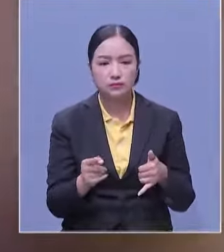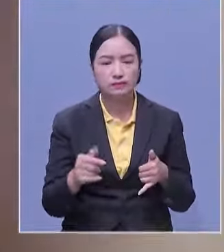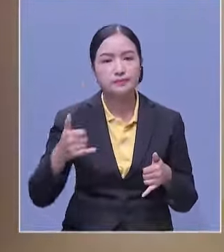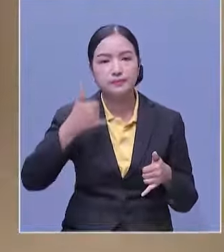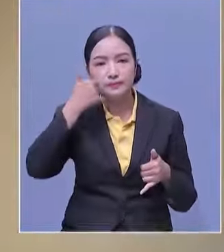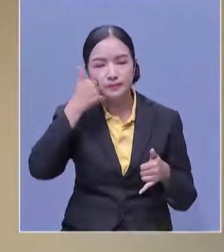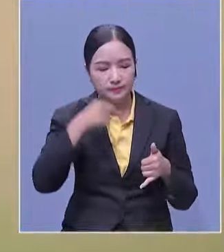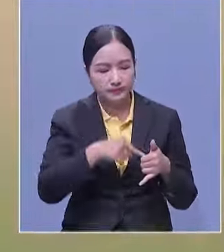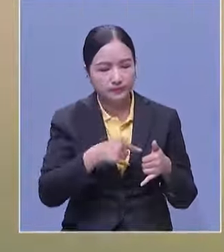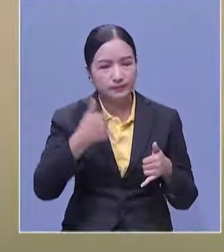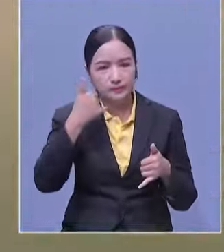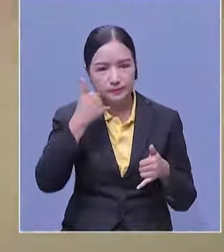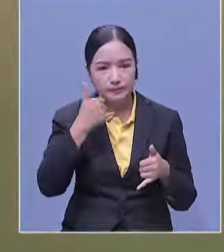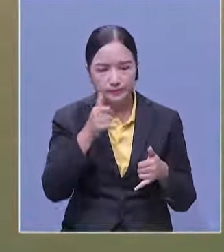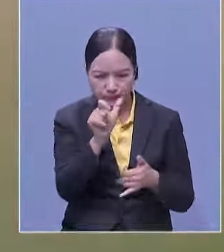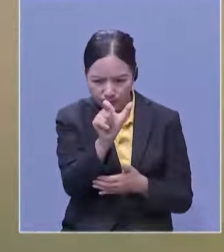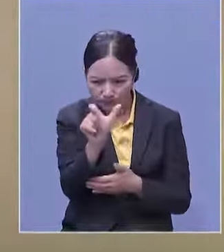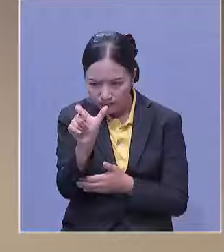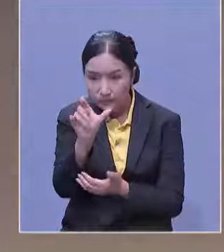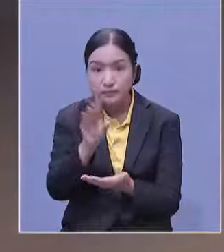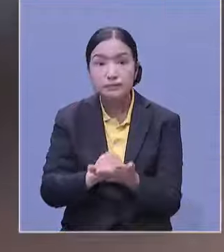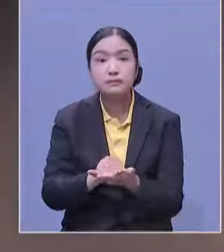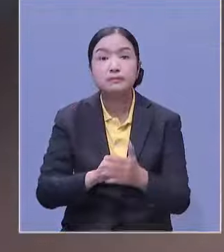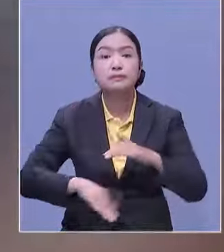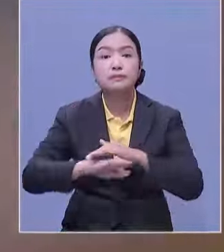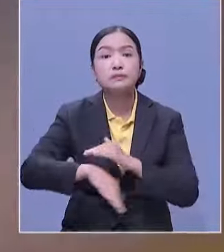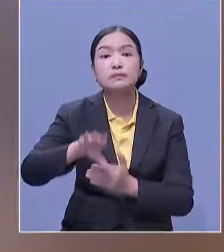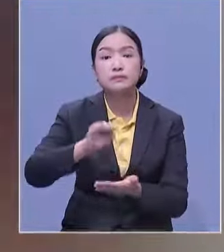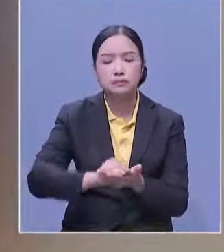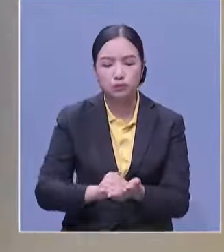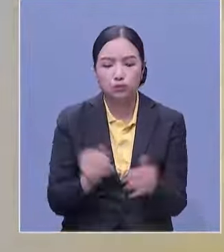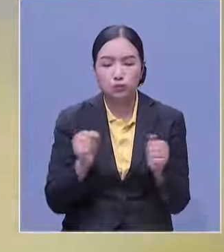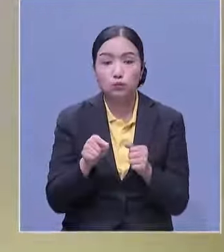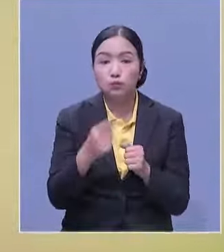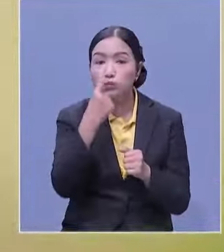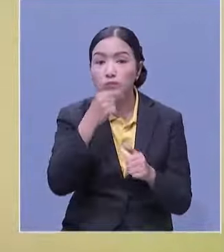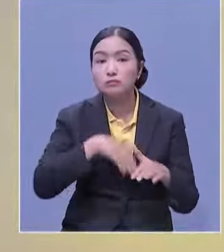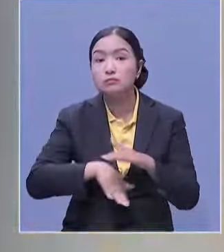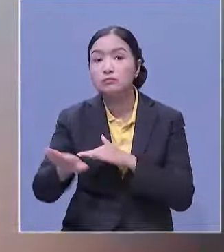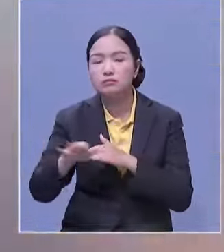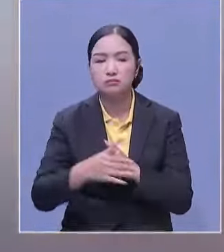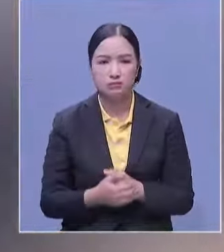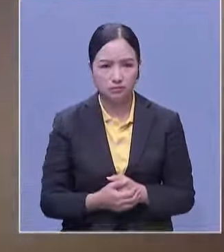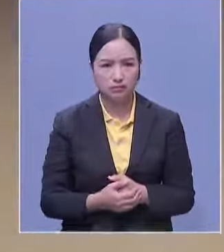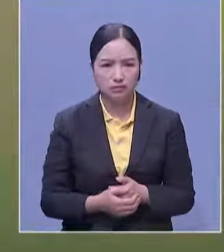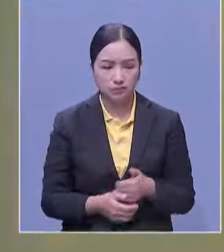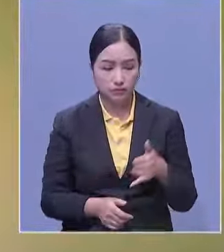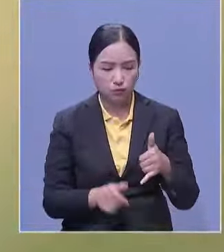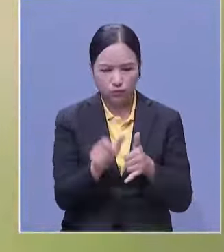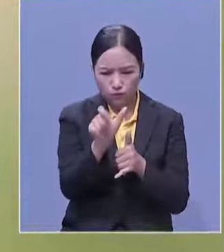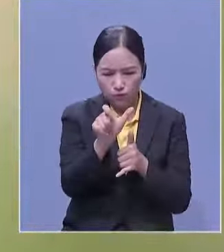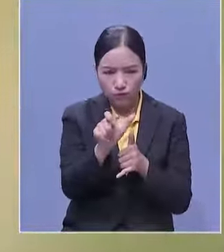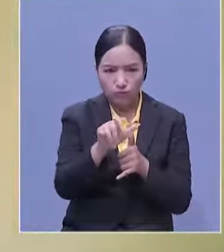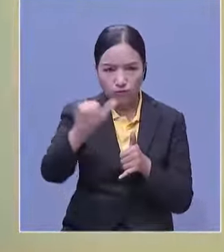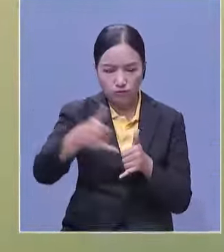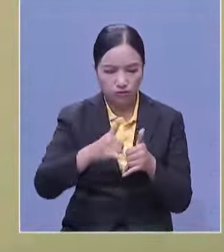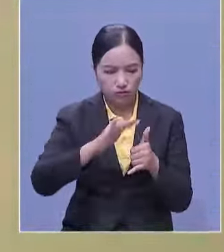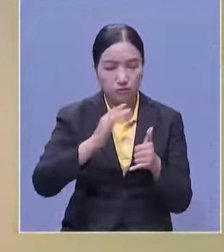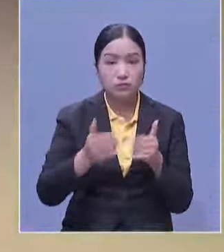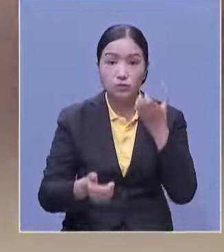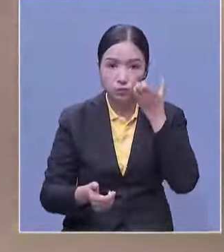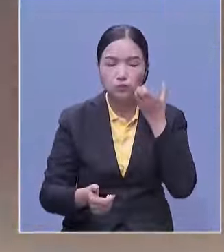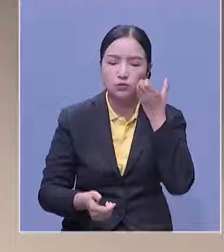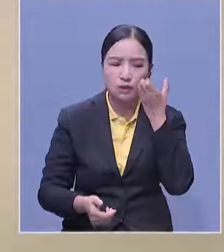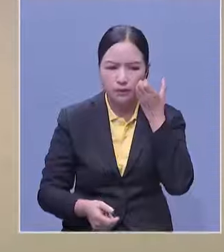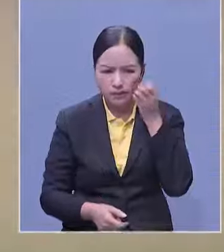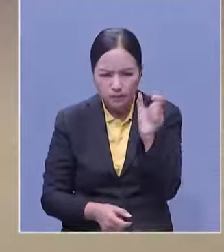โทรศัพท์ขึ้นมาเพื่อที่จะถ่ายรูปเป็นหลักฐานหลังจากนั้นชาวต่างชาติเดินมาปัดโทรศัพท์มือถือก่อนก่อนที่